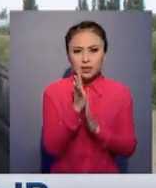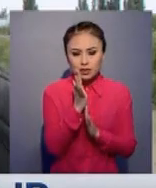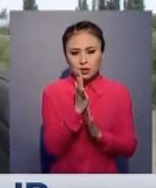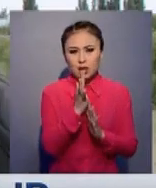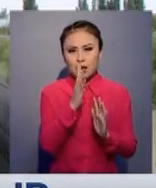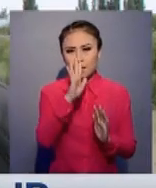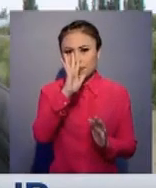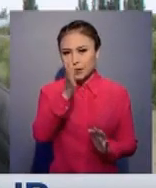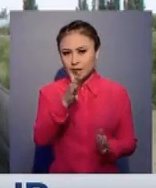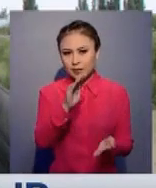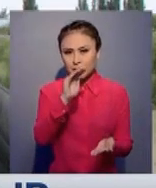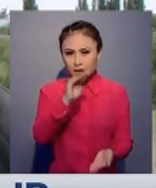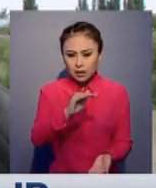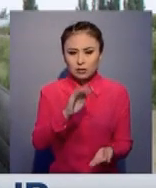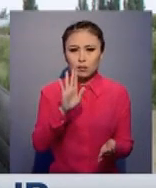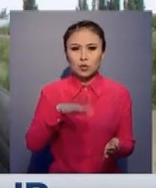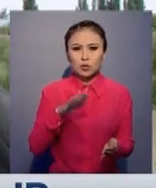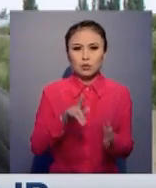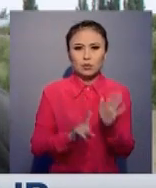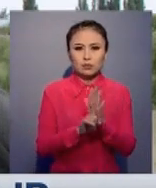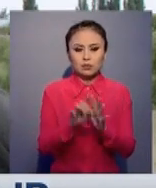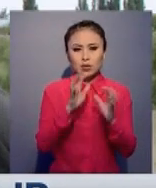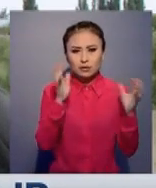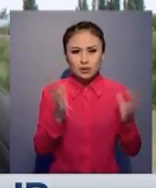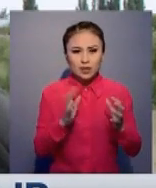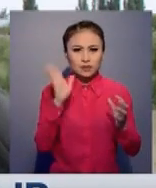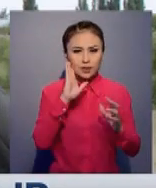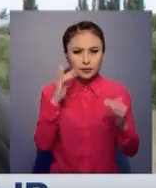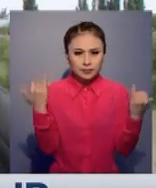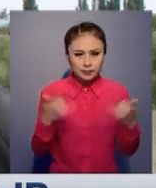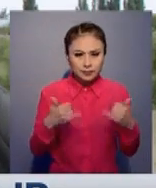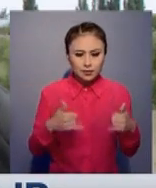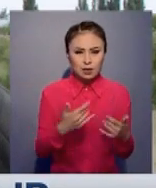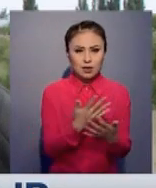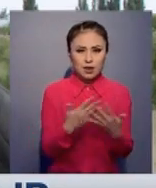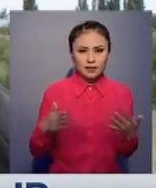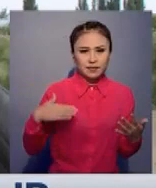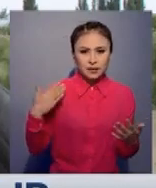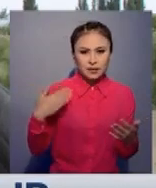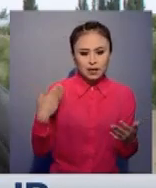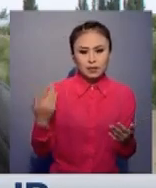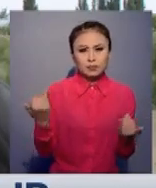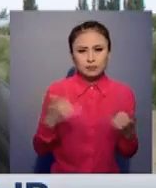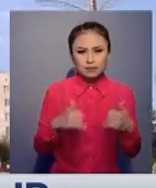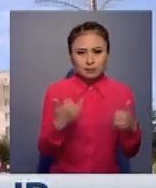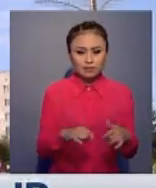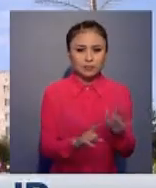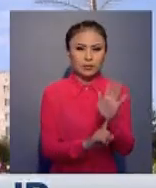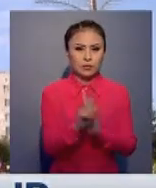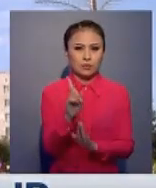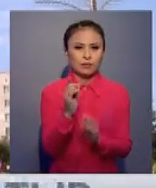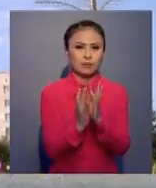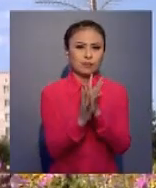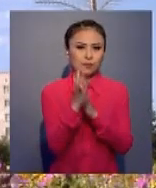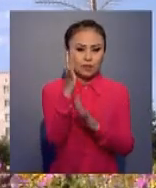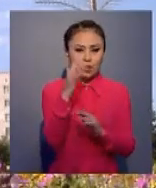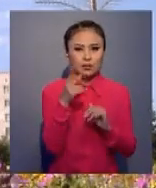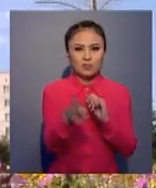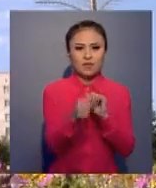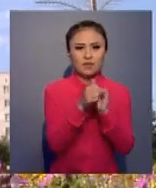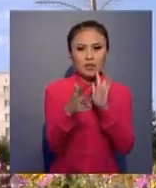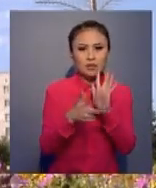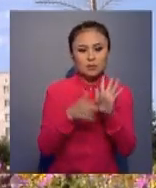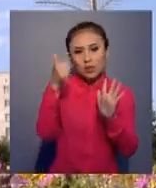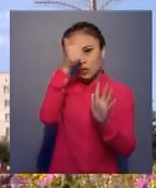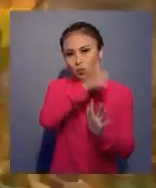мені кішкентай, мені. Сосын сұқыптап суға алғамыз, сосын оған неше түрлі витаминдерімді құямыз, оны өсіреміз. 2018 жыл